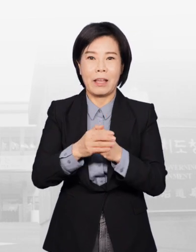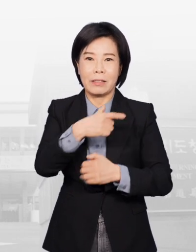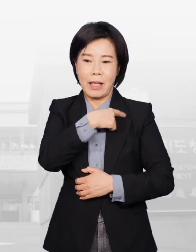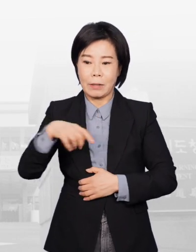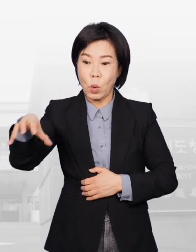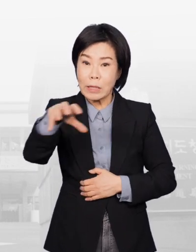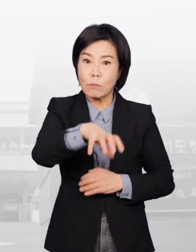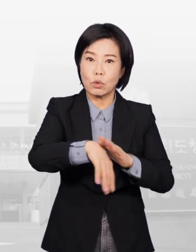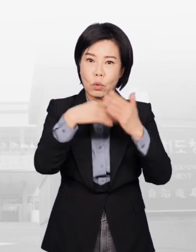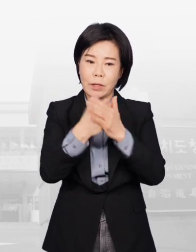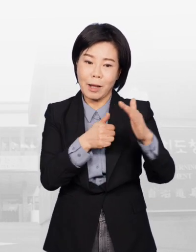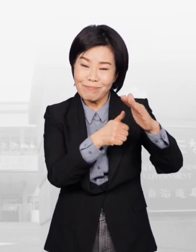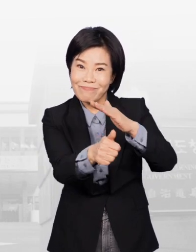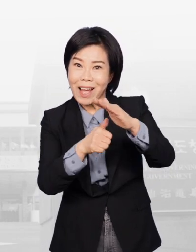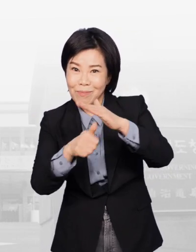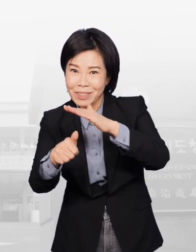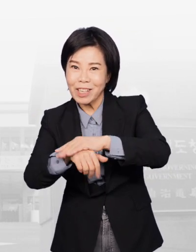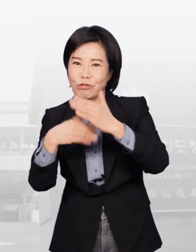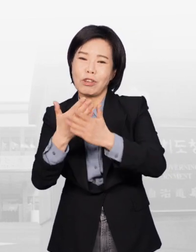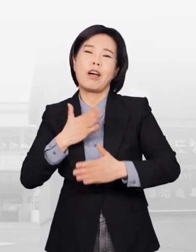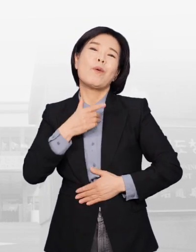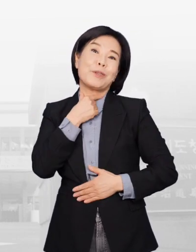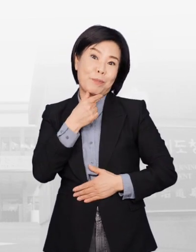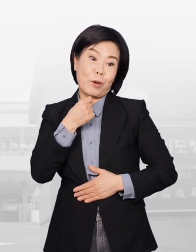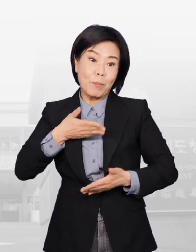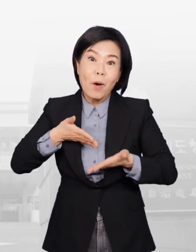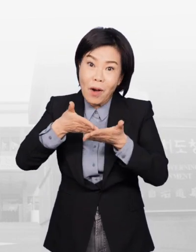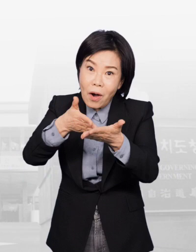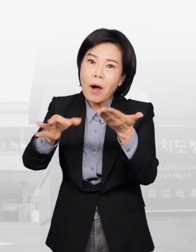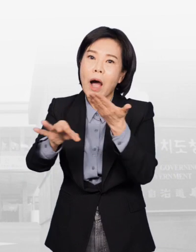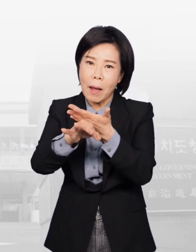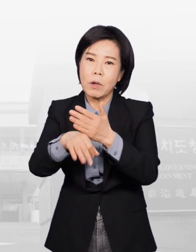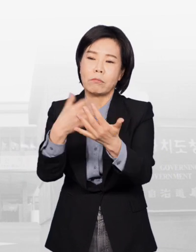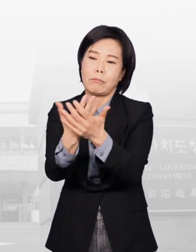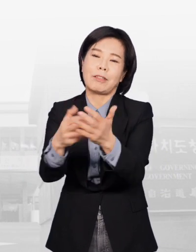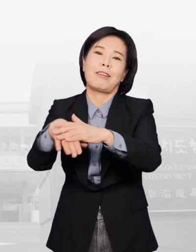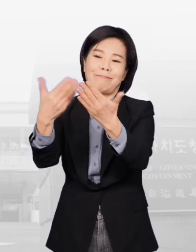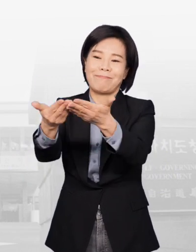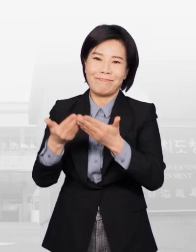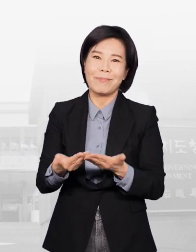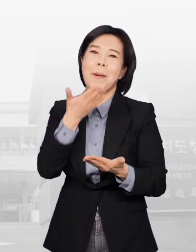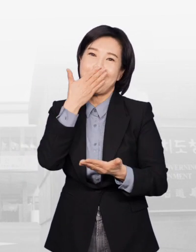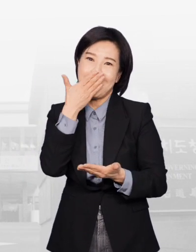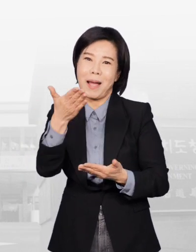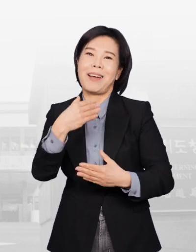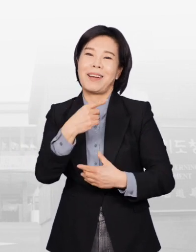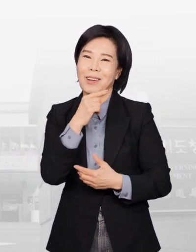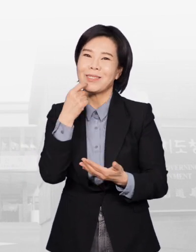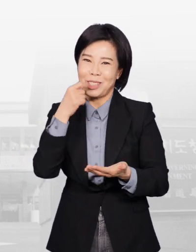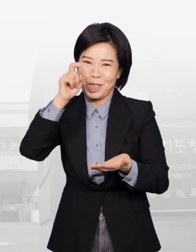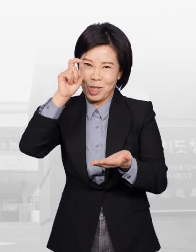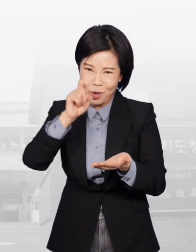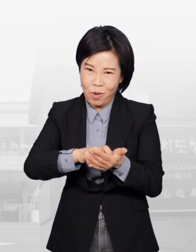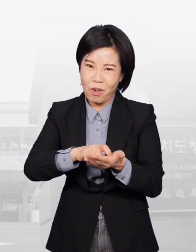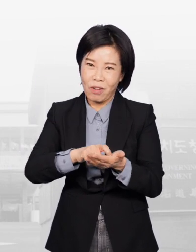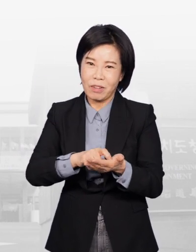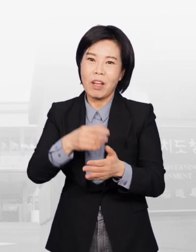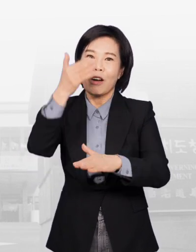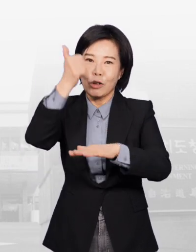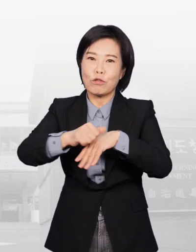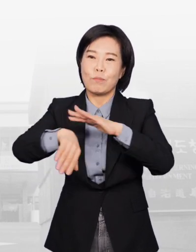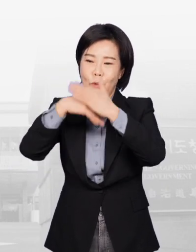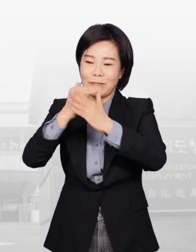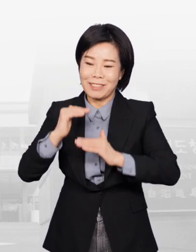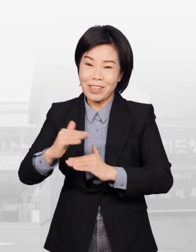가까운 읍면 동사무소에 방문하셔서 저희가 가입합니다 라고 말씀하시면 신청서 주실 거예요. 그럼 거기다 쓰고 놔두면